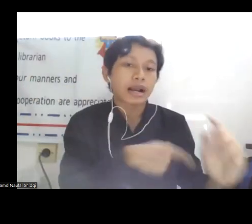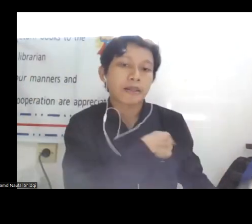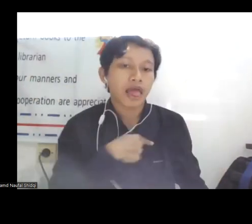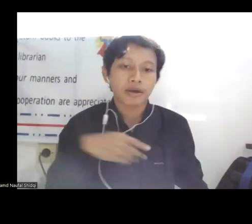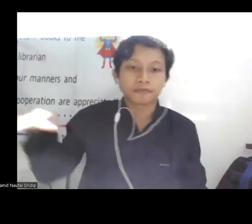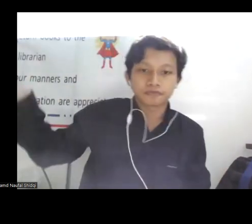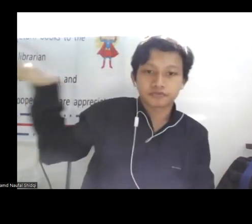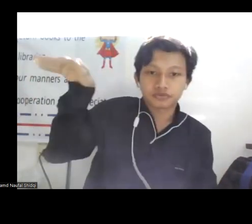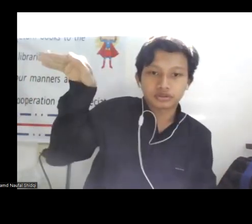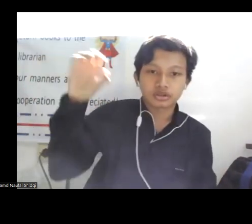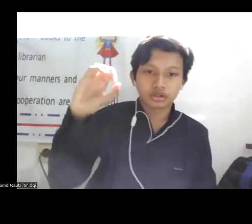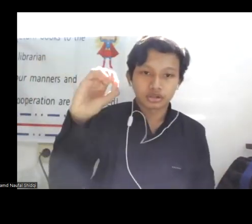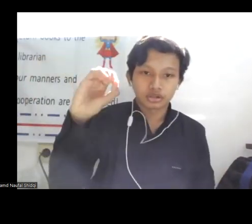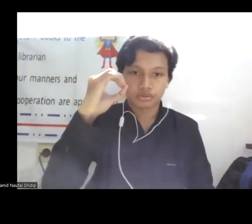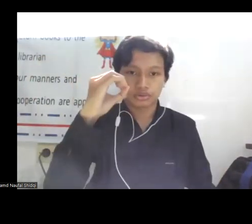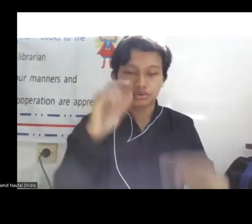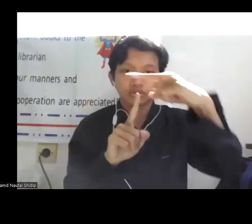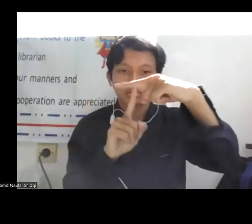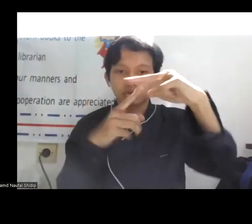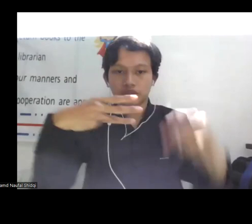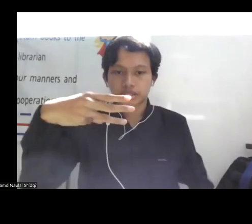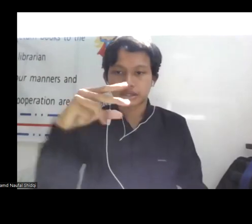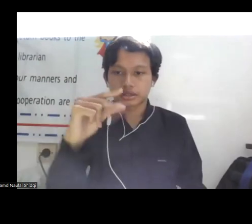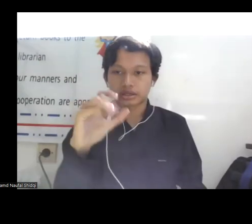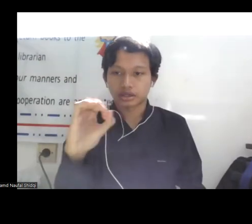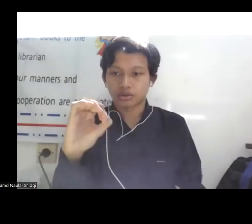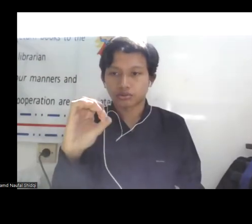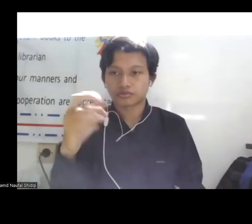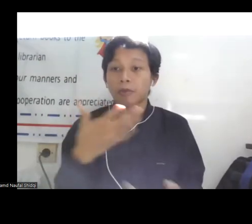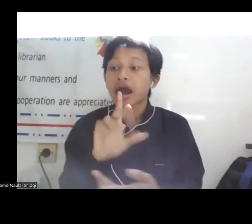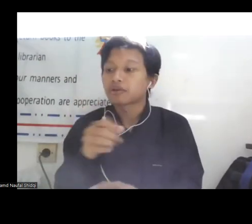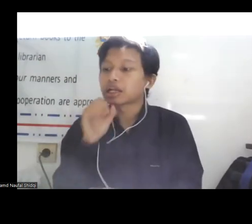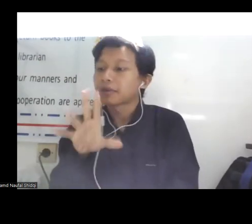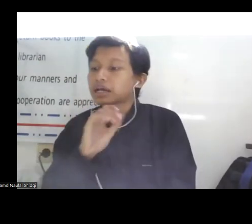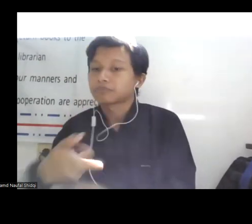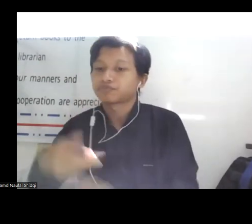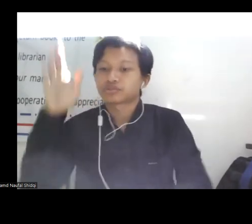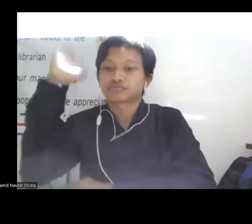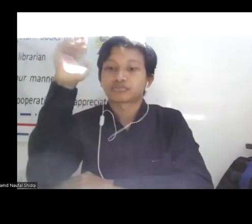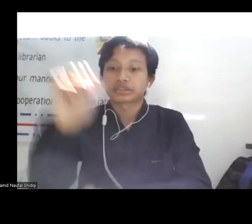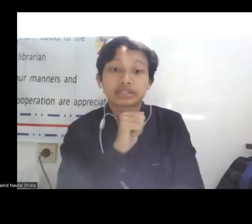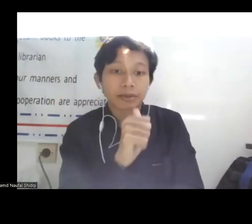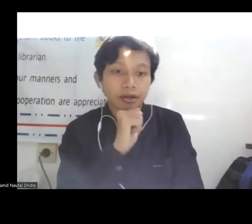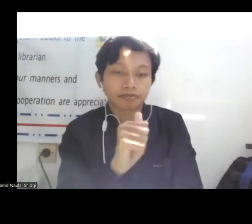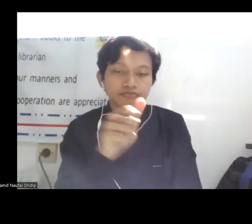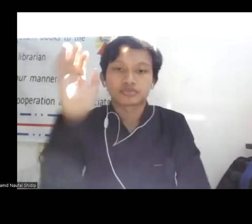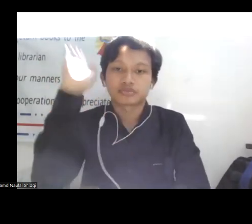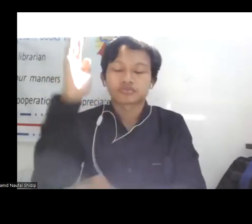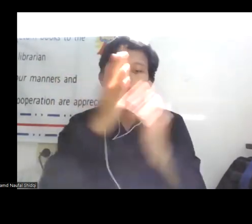pustakawan perpustakaan UIN Sunan Kalijaga yaitu mas Habib dan